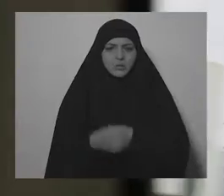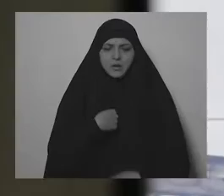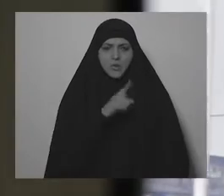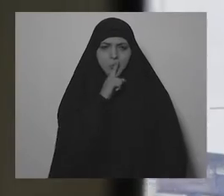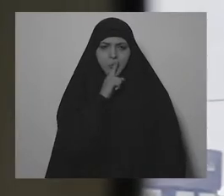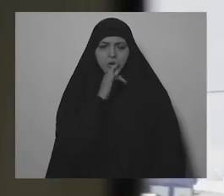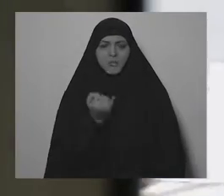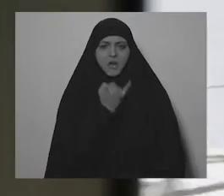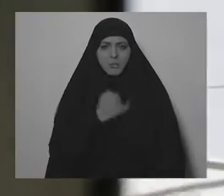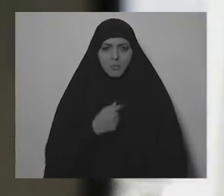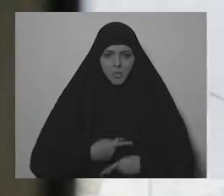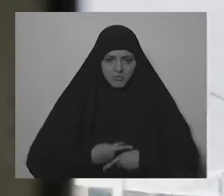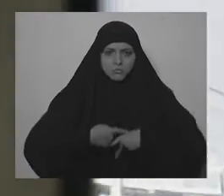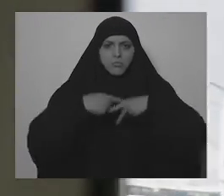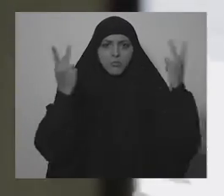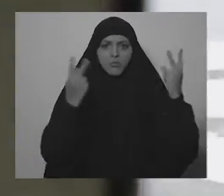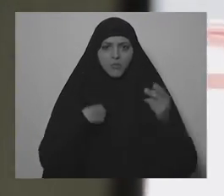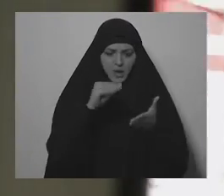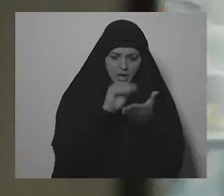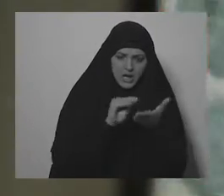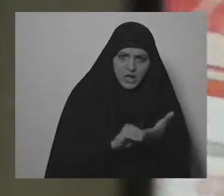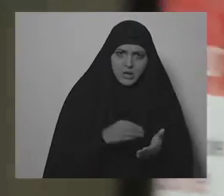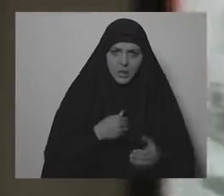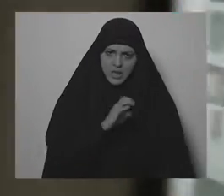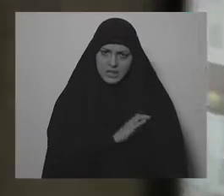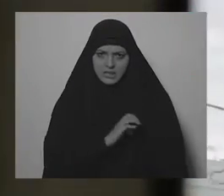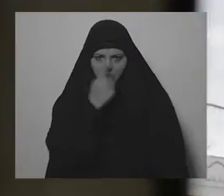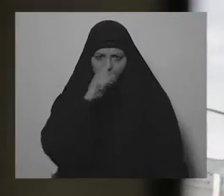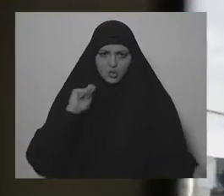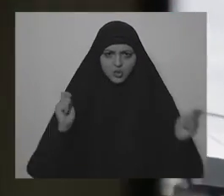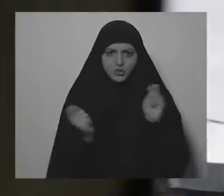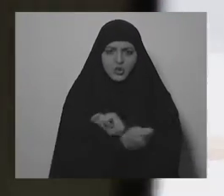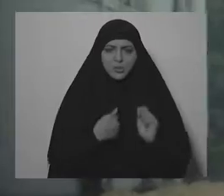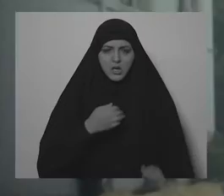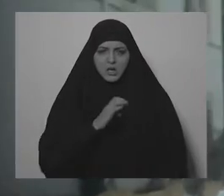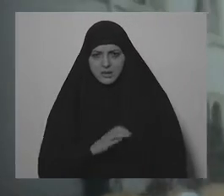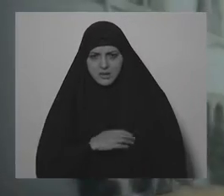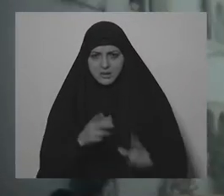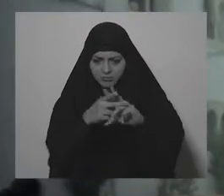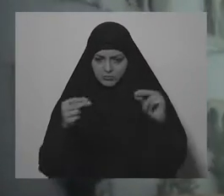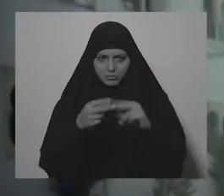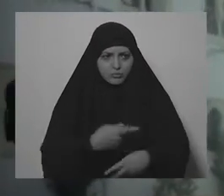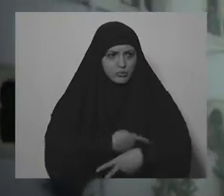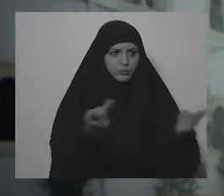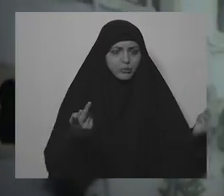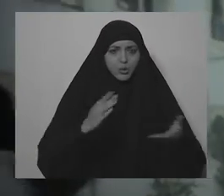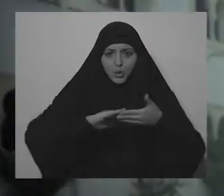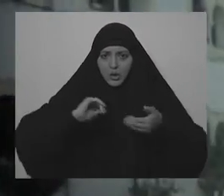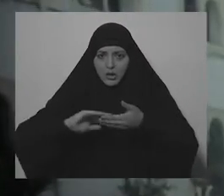مانيش باش نسكت من اليوم مانيش باش نسكت انا باش نكتب باش نحاول معناها نغير باش نحاول معناها نحكي